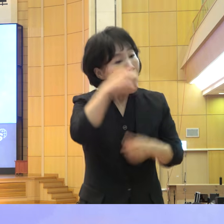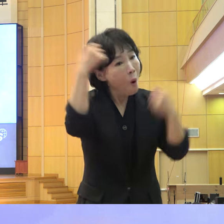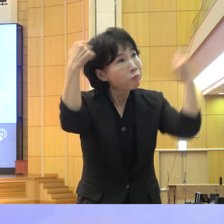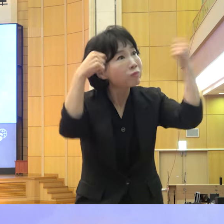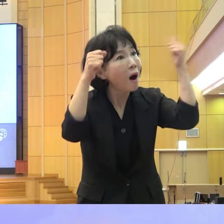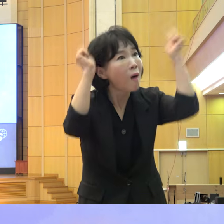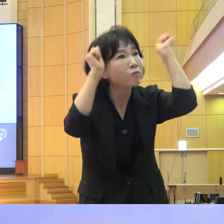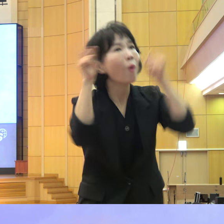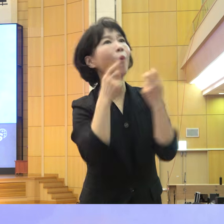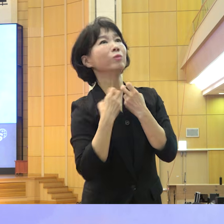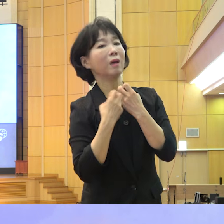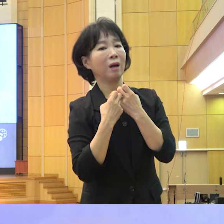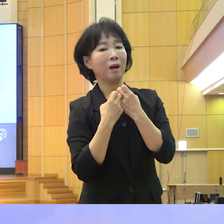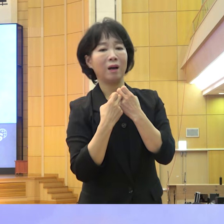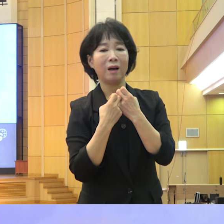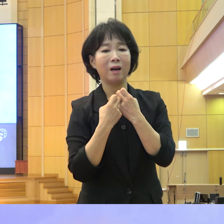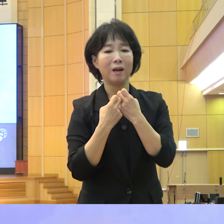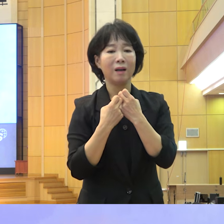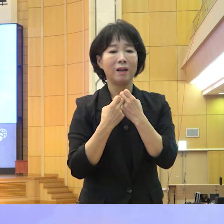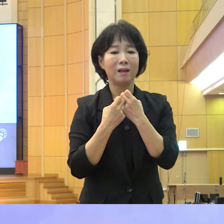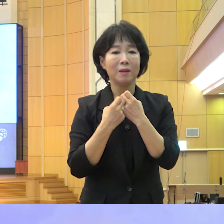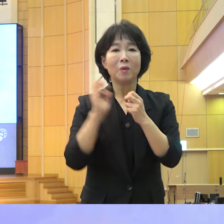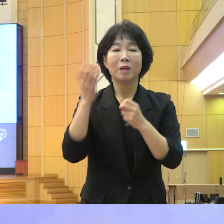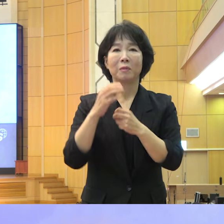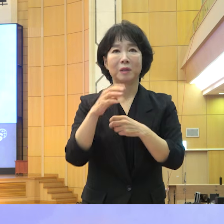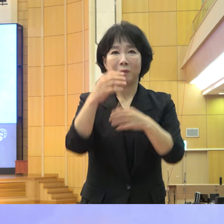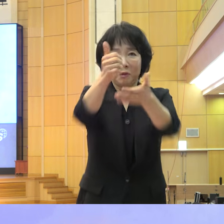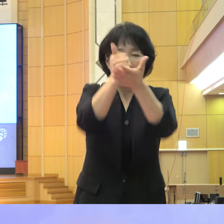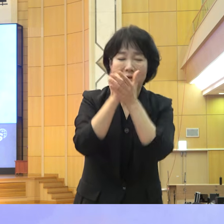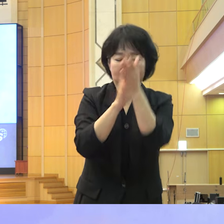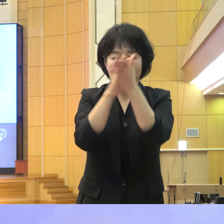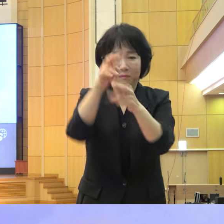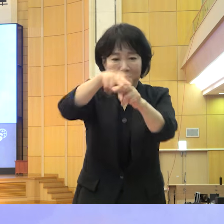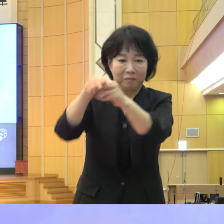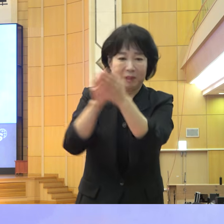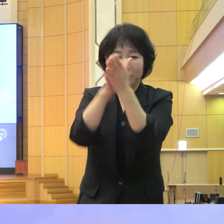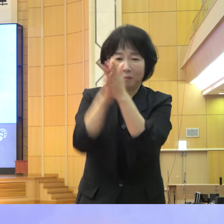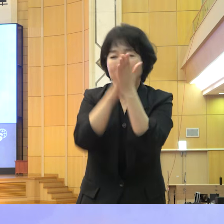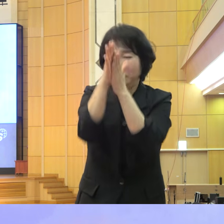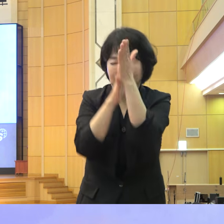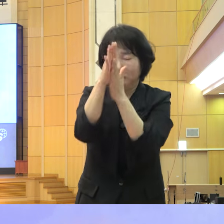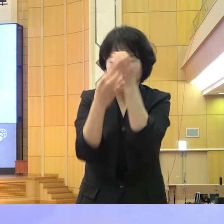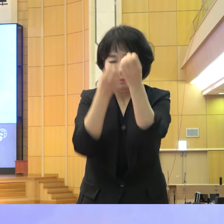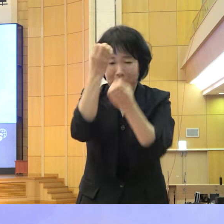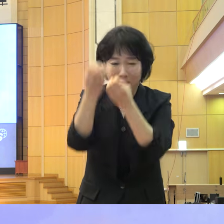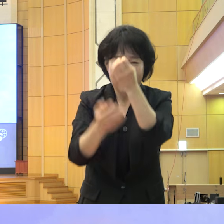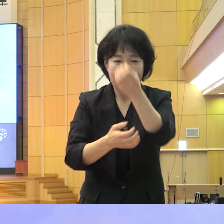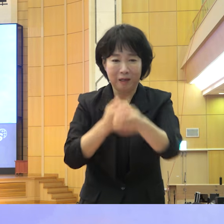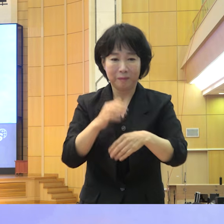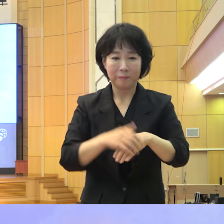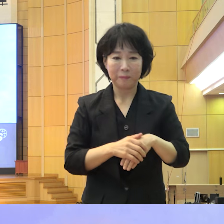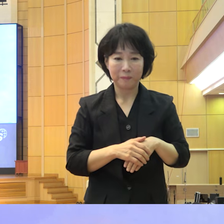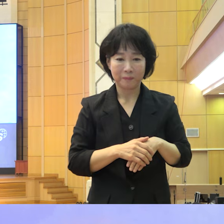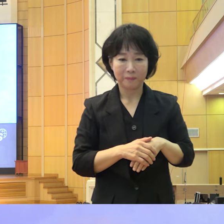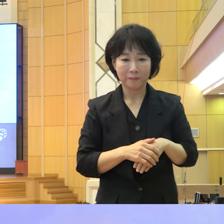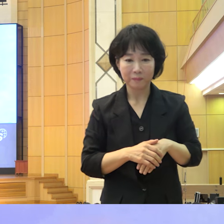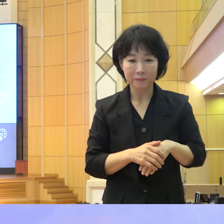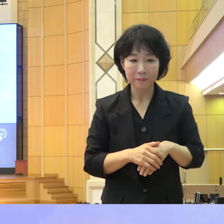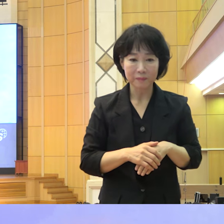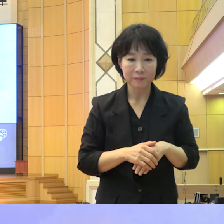옛날 무당은 다 자기가 막 이렇게 주문을 외워야 되는데 밑에 딱